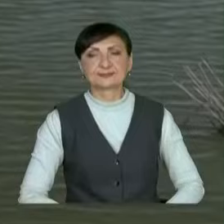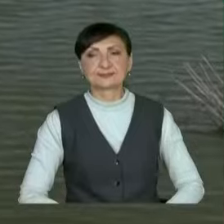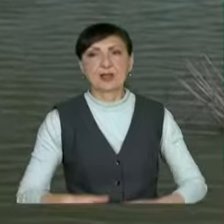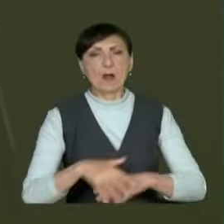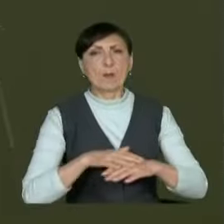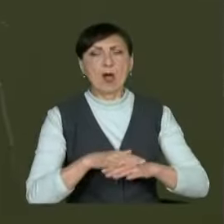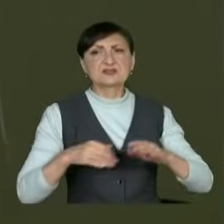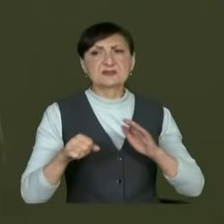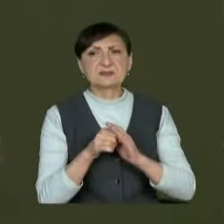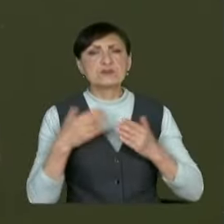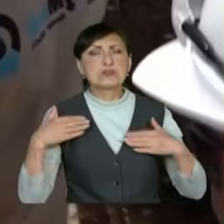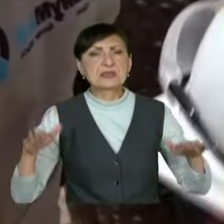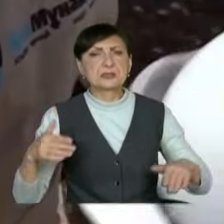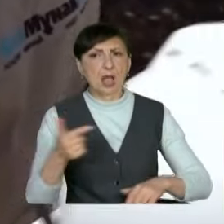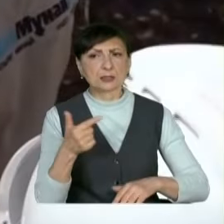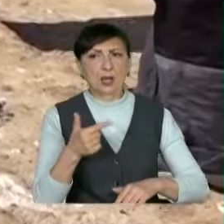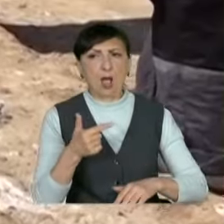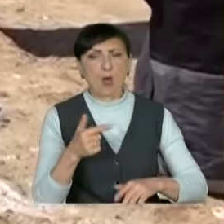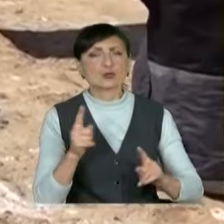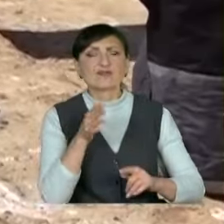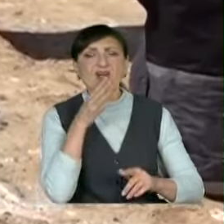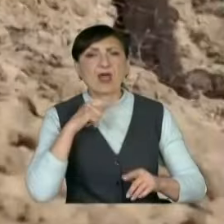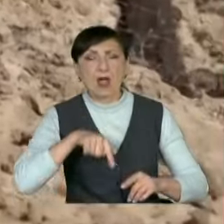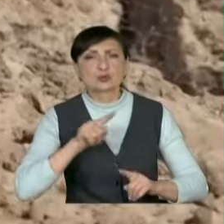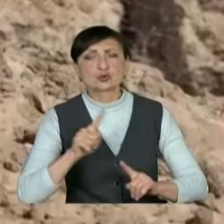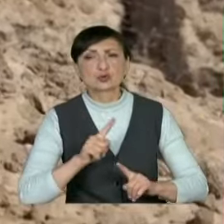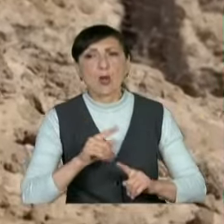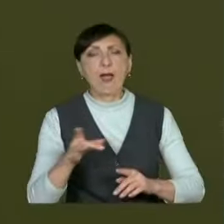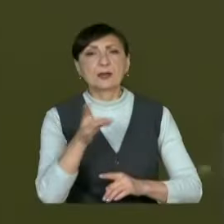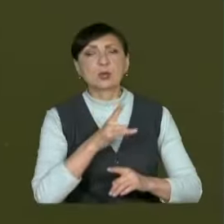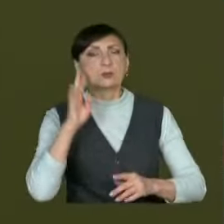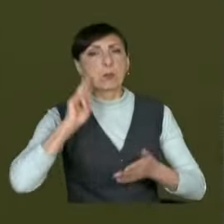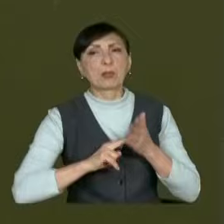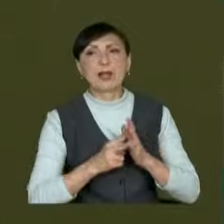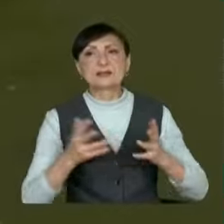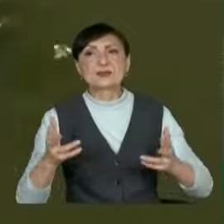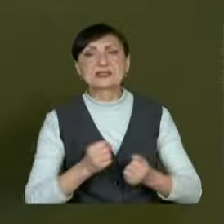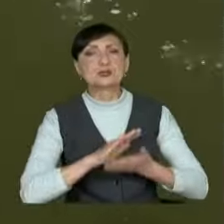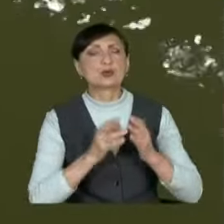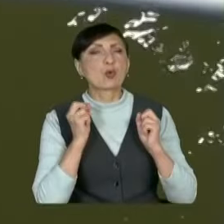Массово гибнут птицы в Атырау. Что показали пробы воды и как в регионе намерены спасать ситуацию?